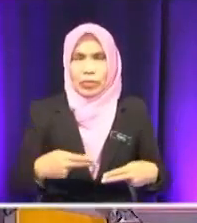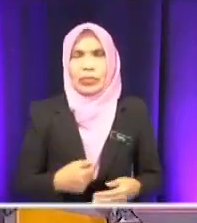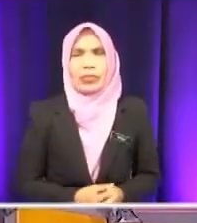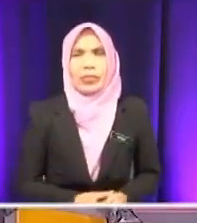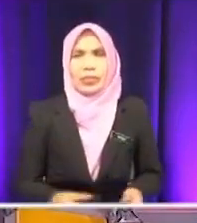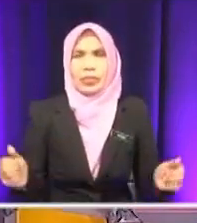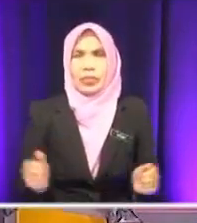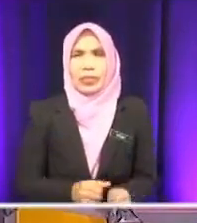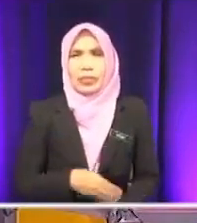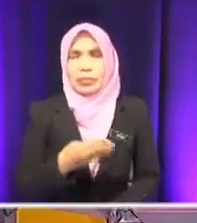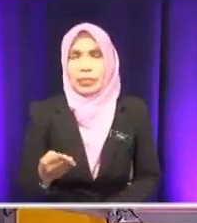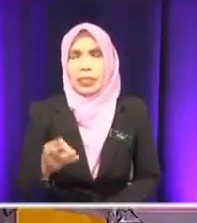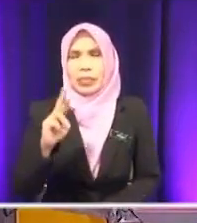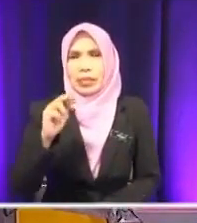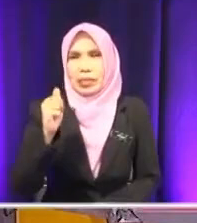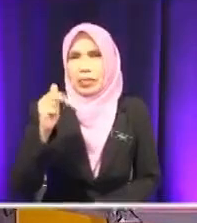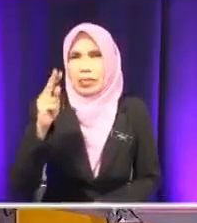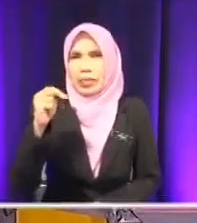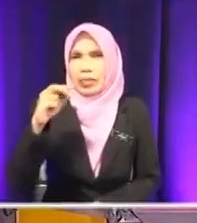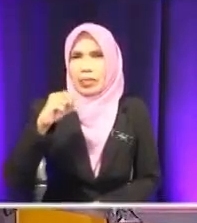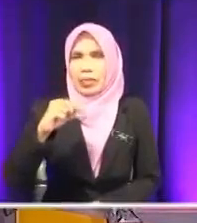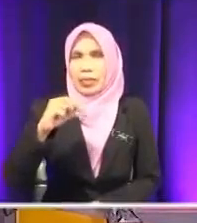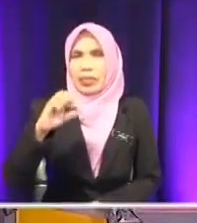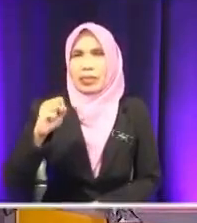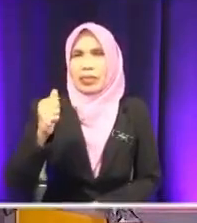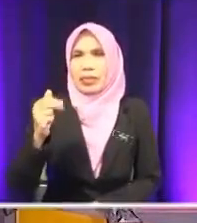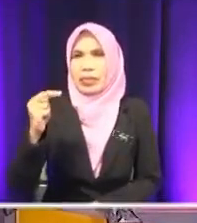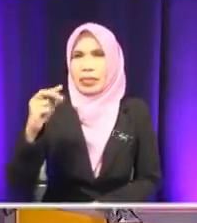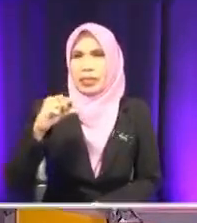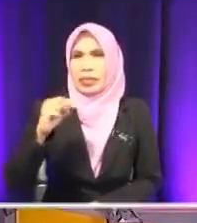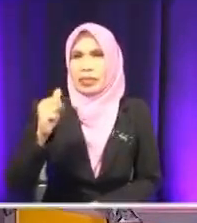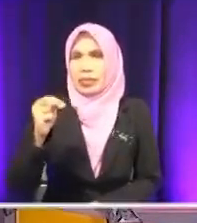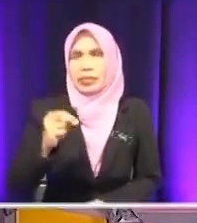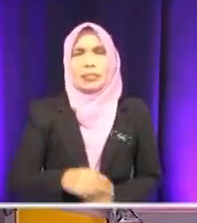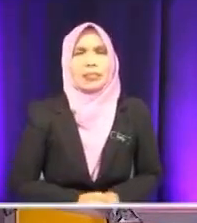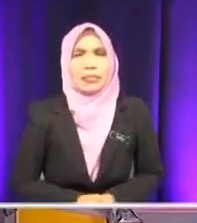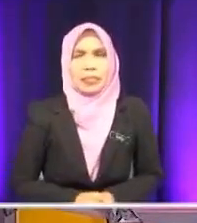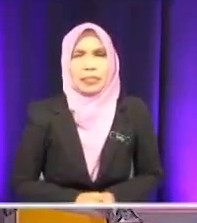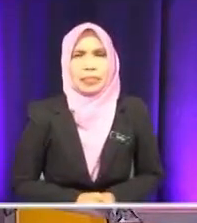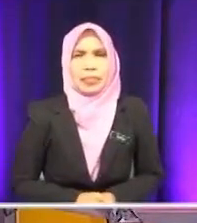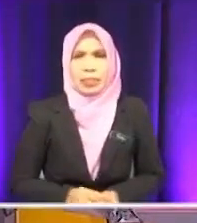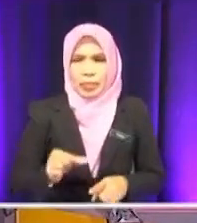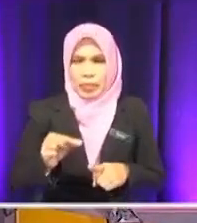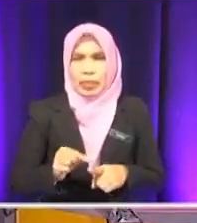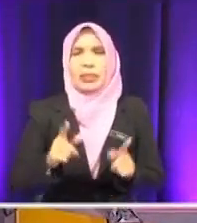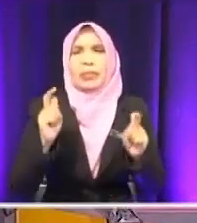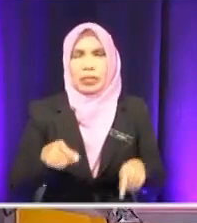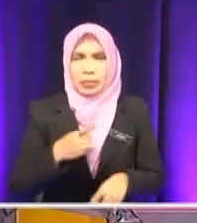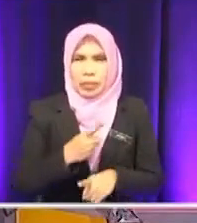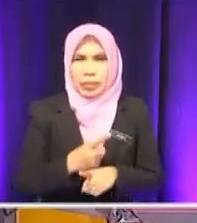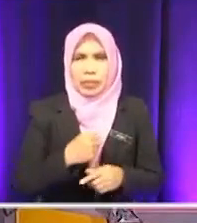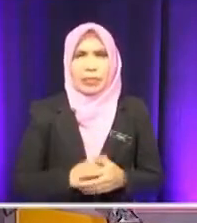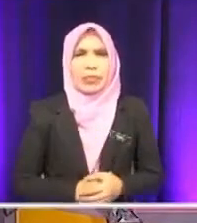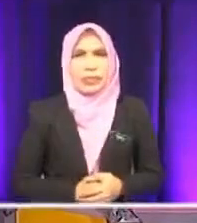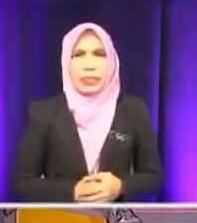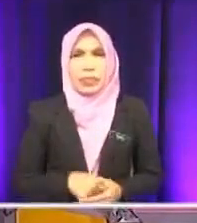lukisan lakaran gunakan pensil dan istilah pun mesti tepat ini adalah panduan untuk semua bagian sebenarnya tetapi